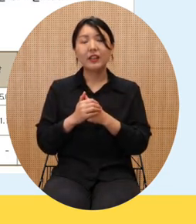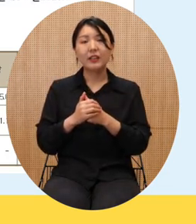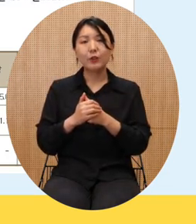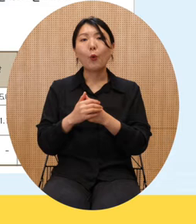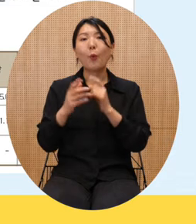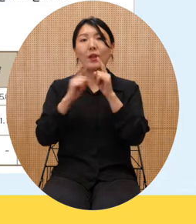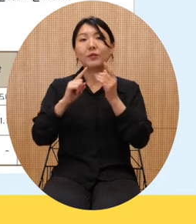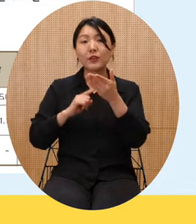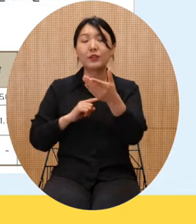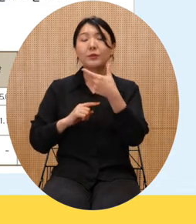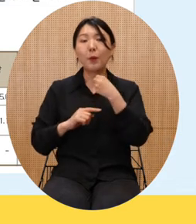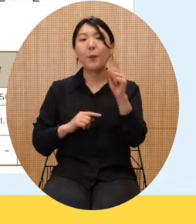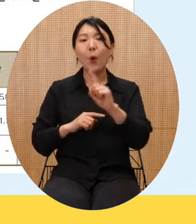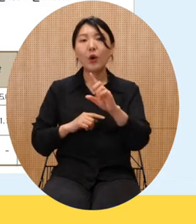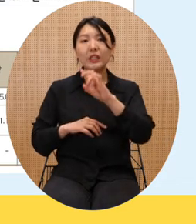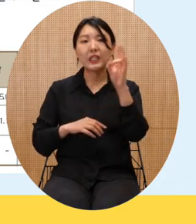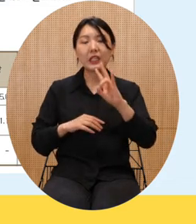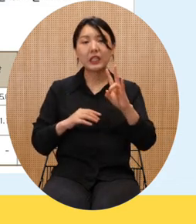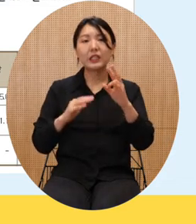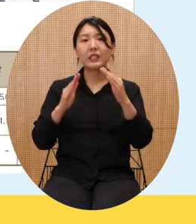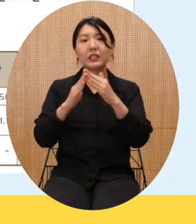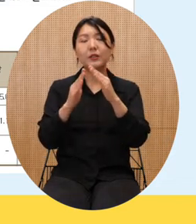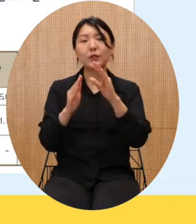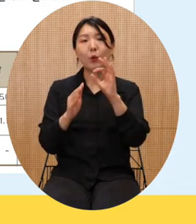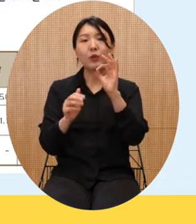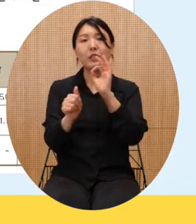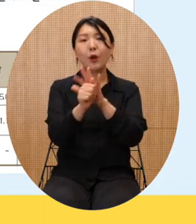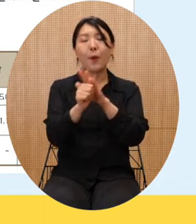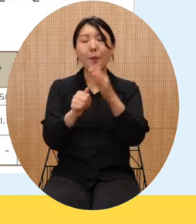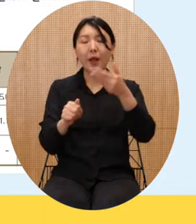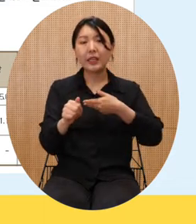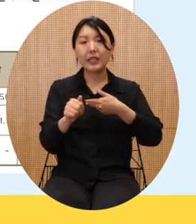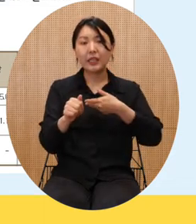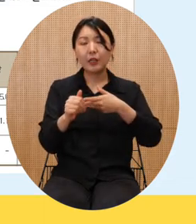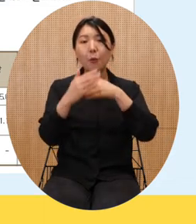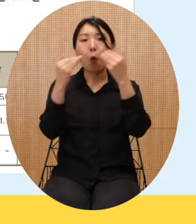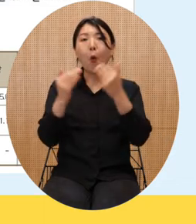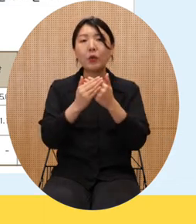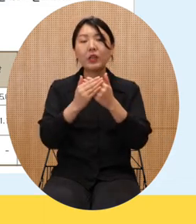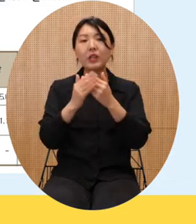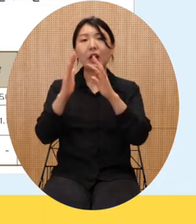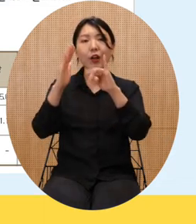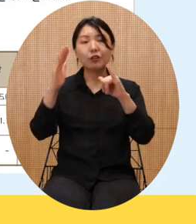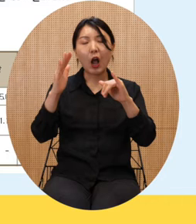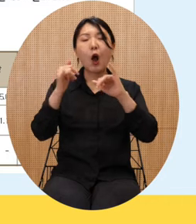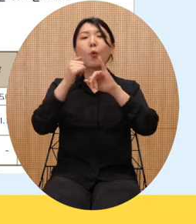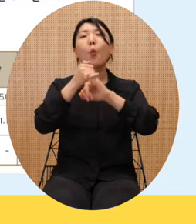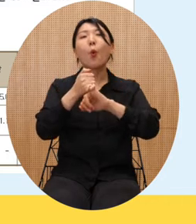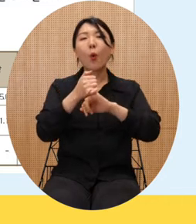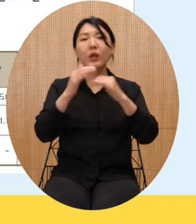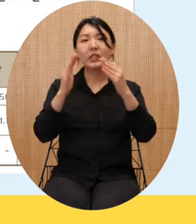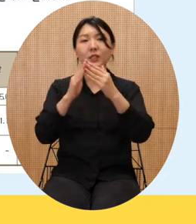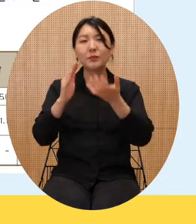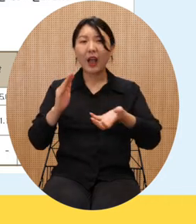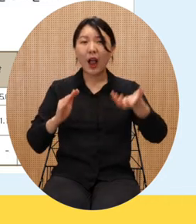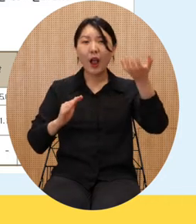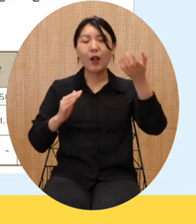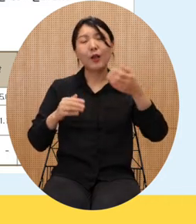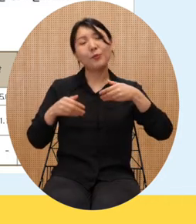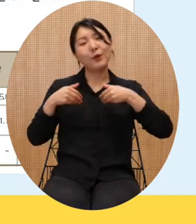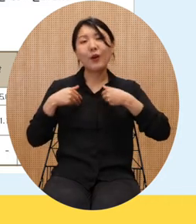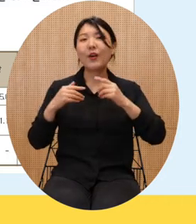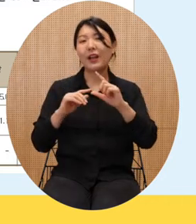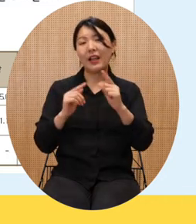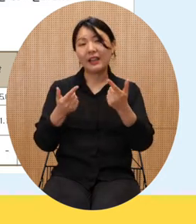넘어가려고 하는데요. 근데 여기에서 요 말씀은 꼭 드리고 싶습니다. 시흥형 주거비 지원을 받는 모든 아동 가구가 꼭